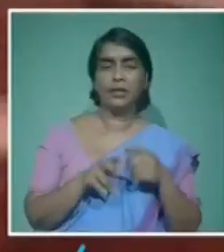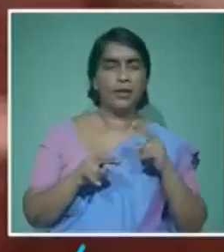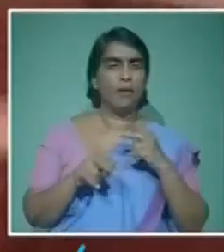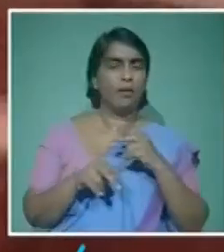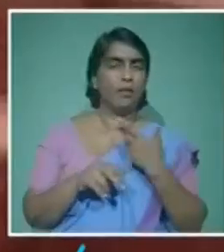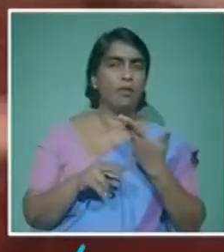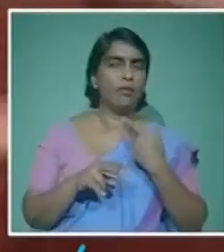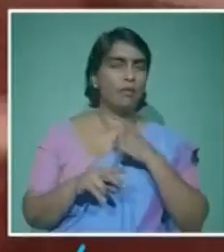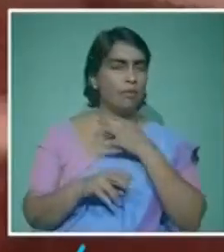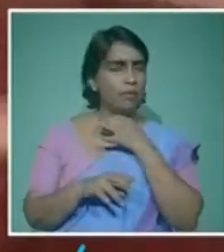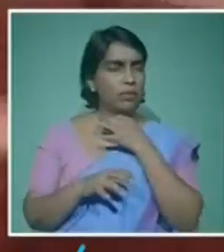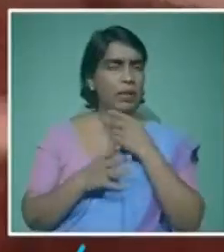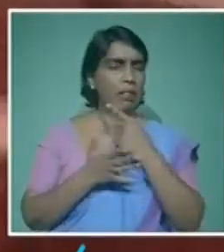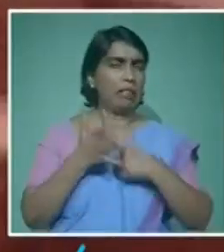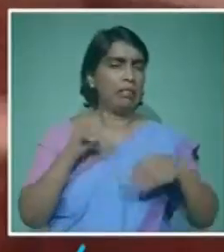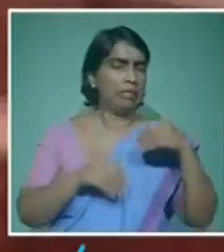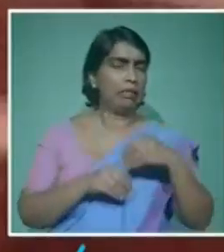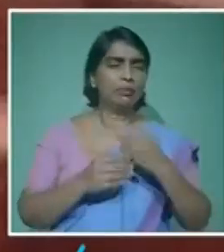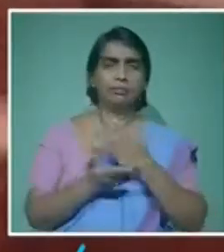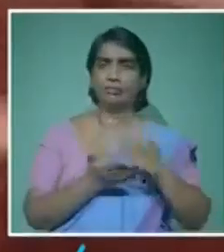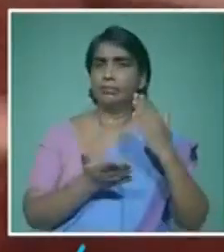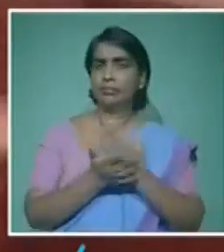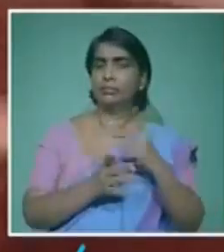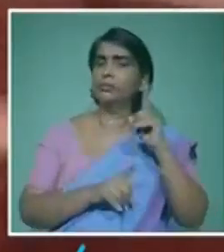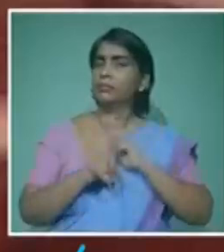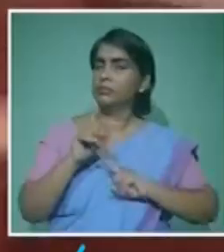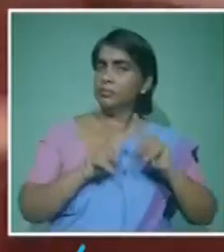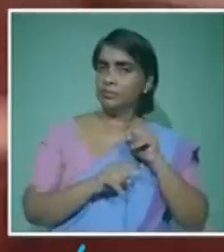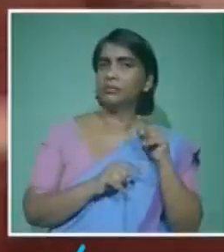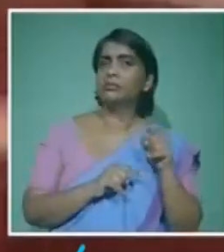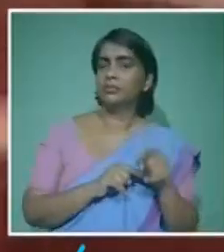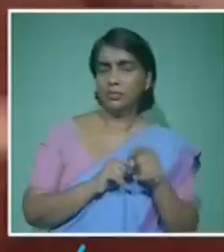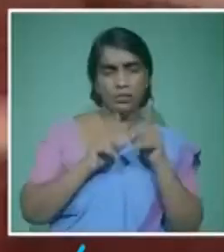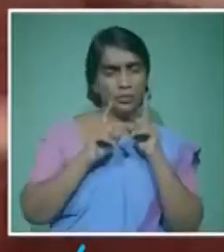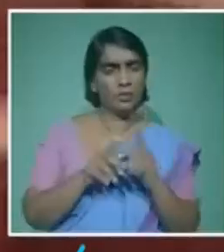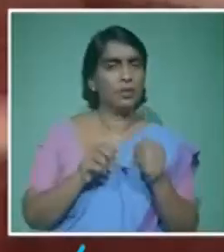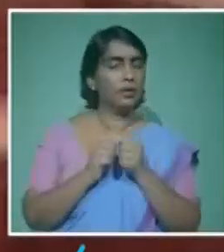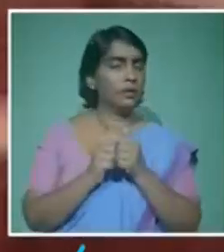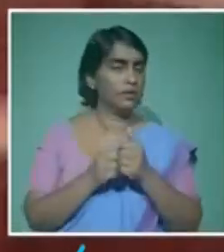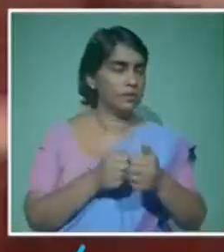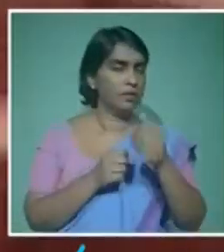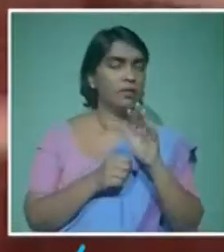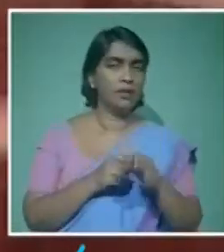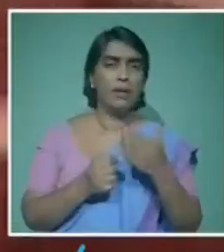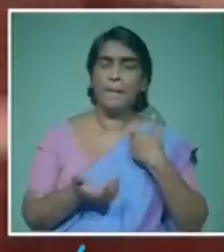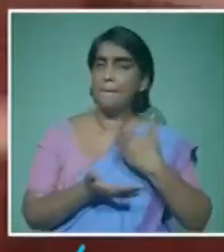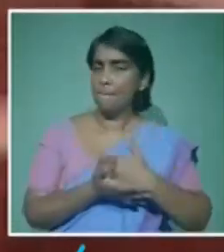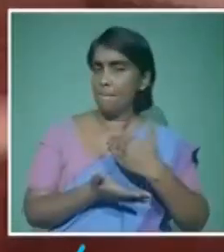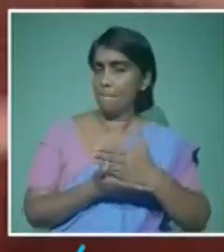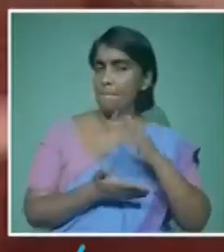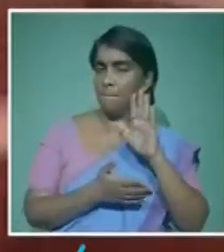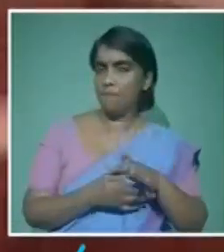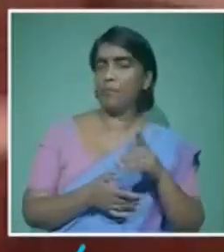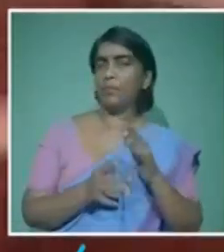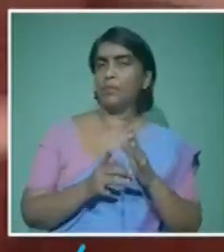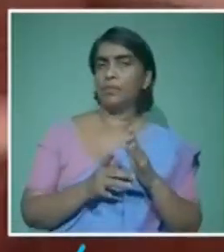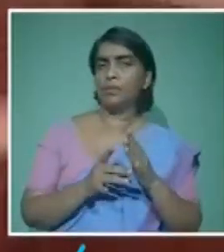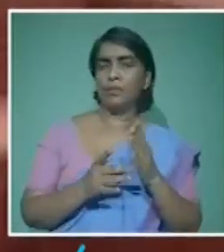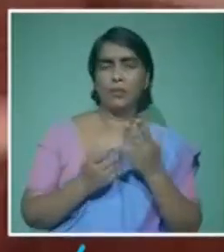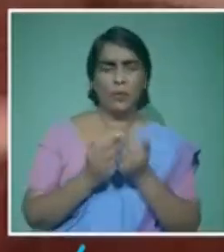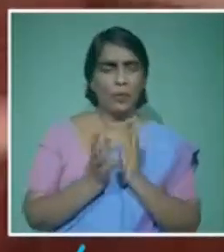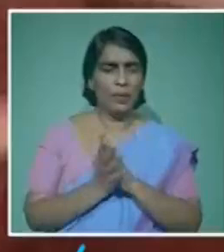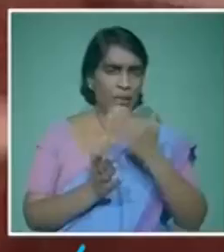மீதப்படுத்த விரும்புகின்ற இத்தகைய சுயலாப அரசியல் கலாச்சாரமானது எமது மக்களை எந்த வகையிலும்